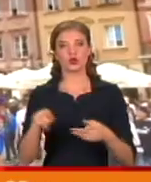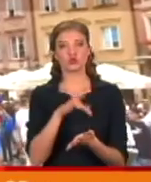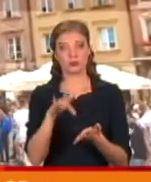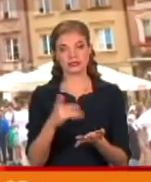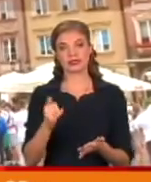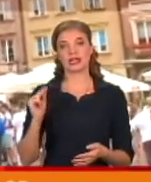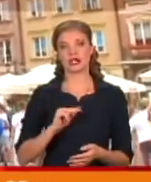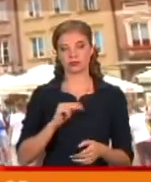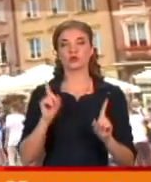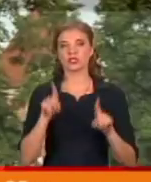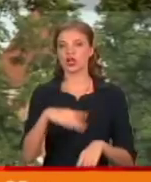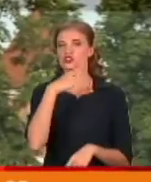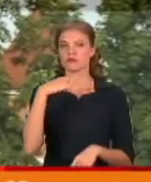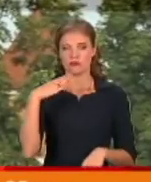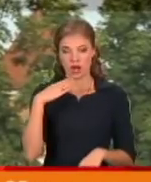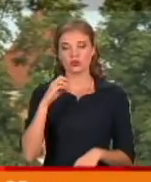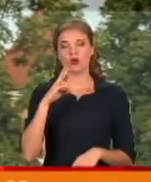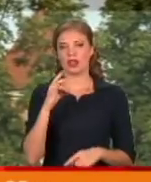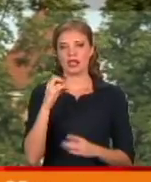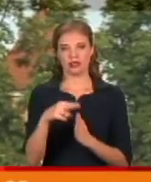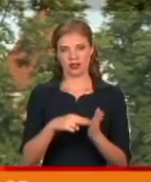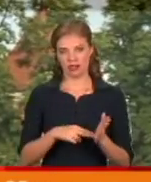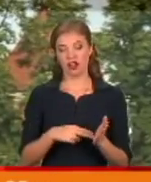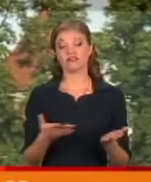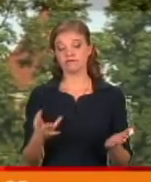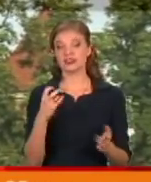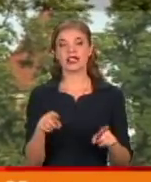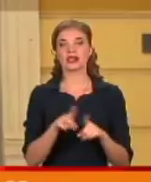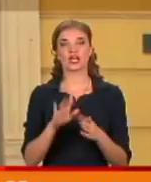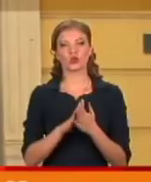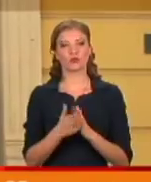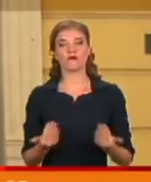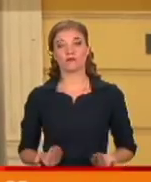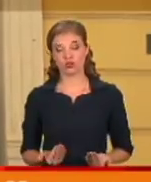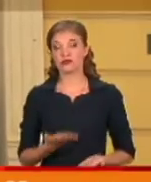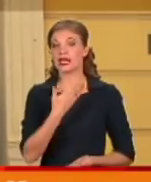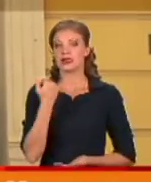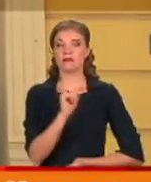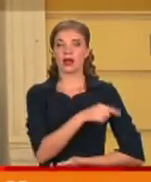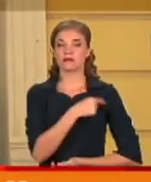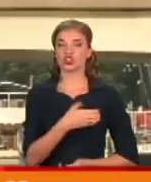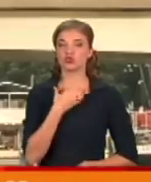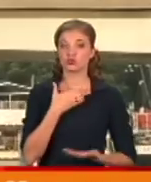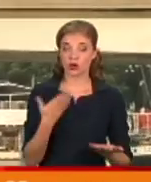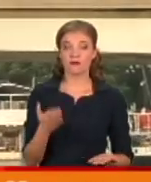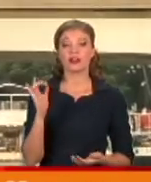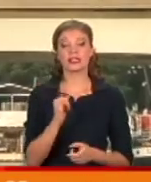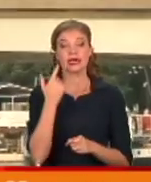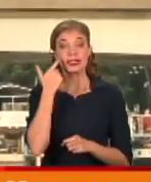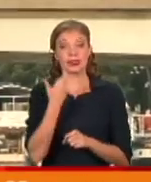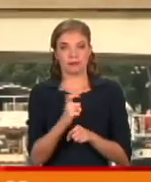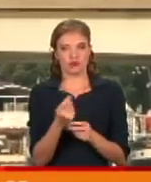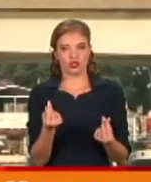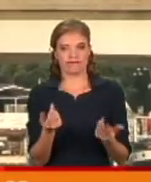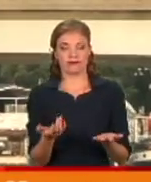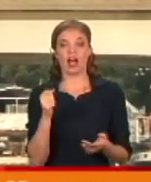і нині працюють теж багато, проте нелегально. Так, не такі умови проживання, Так, немає медичного страхування, але більші